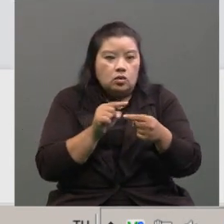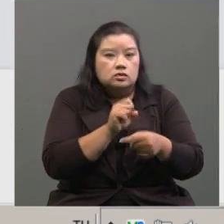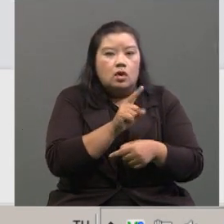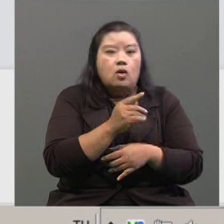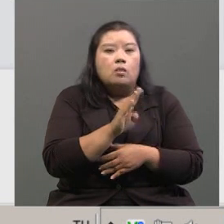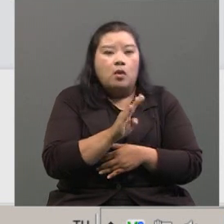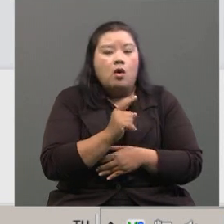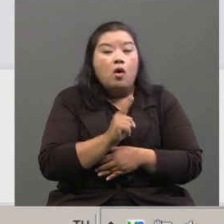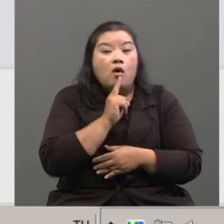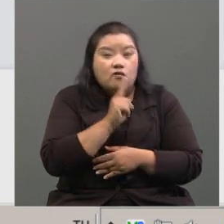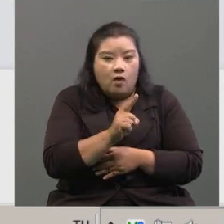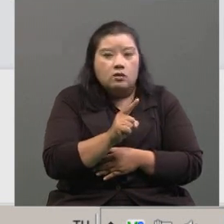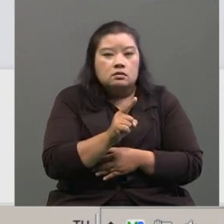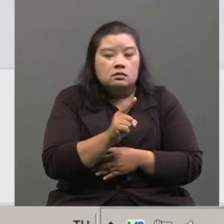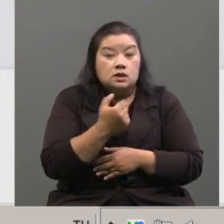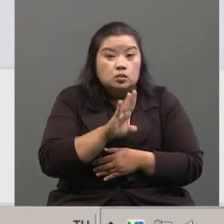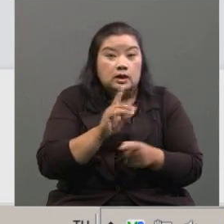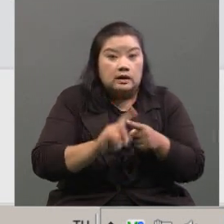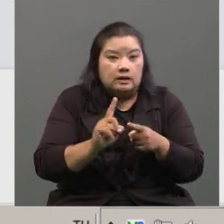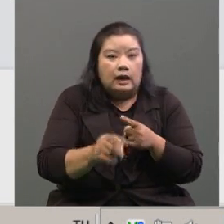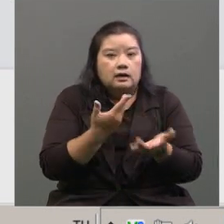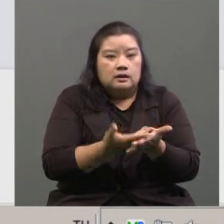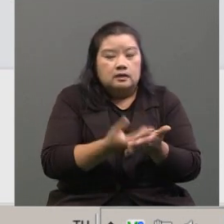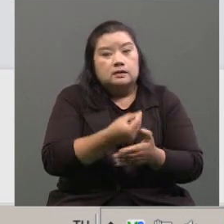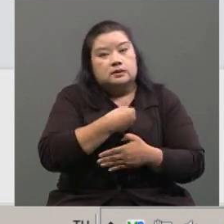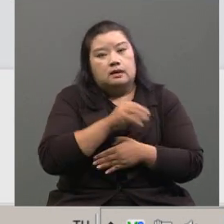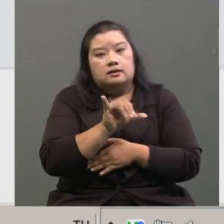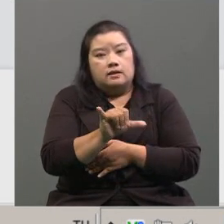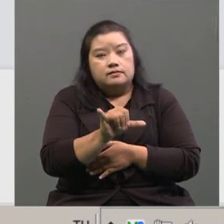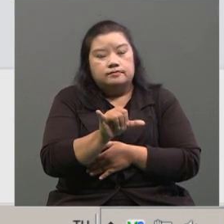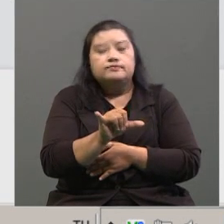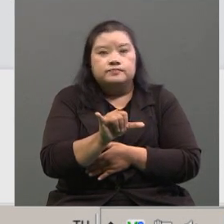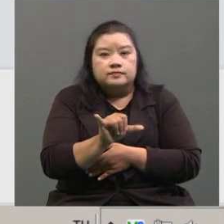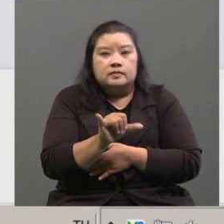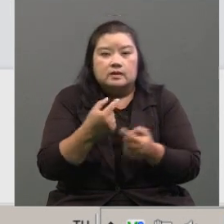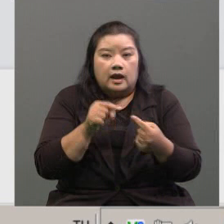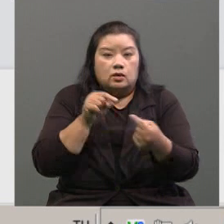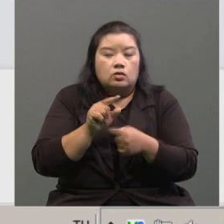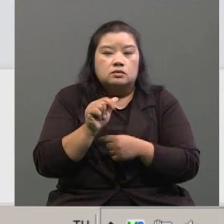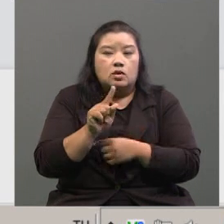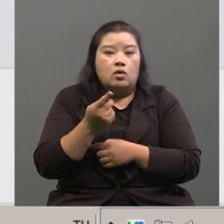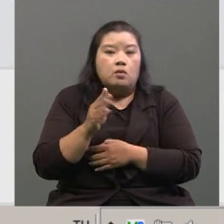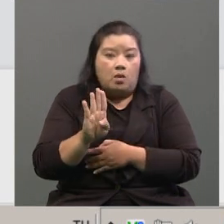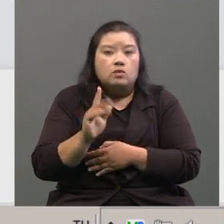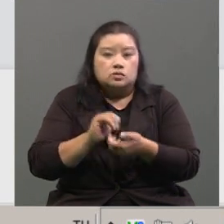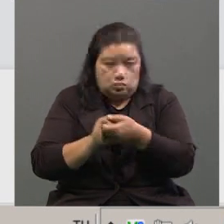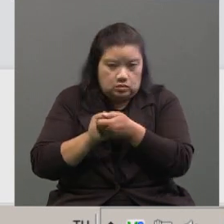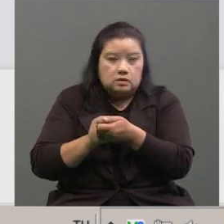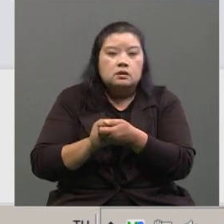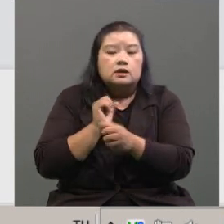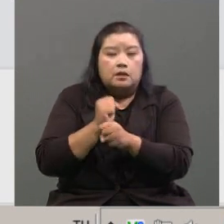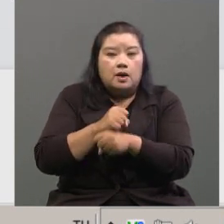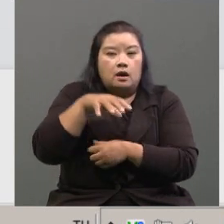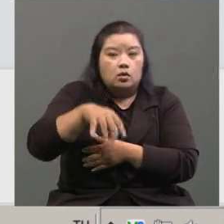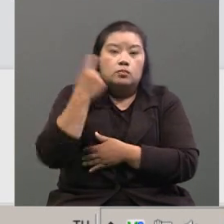ดำเดนคดแนผู้บริโภคที่ยัไมรบกเยอะยาตามคามสหายต่ไปและทางสอขอบอรเขาจะรวมไม้รวมมือกบทางกมกตองเที่ว